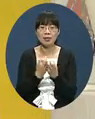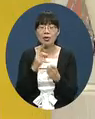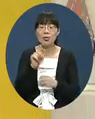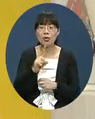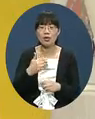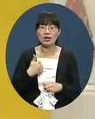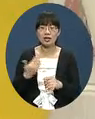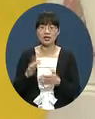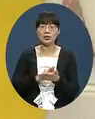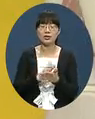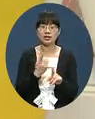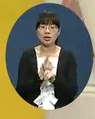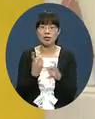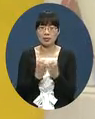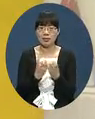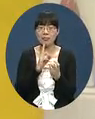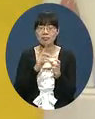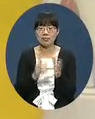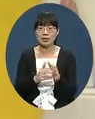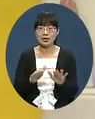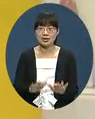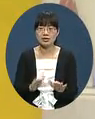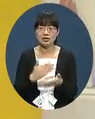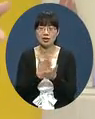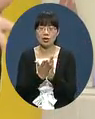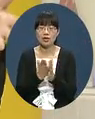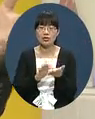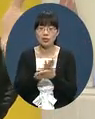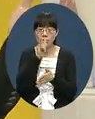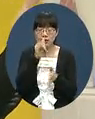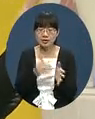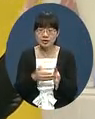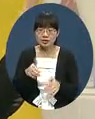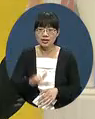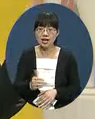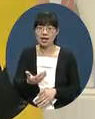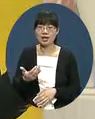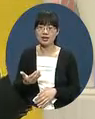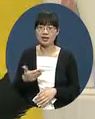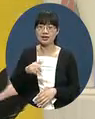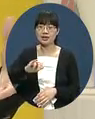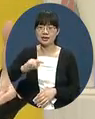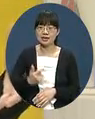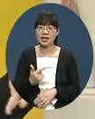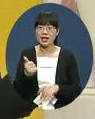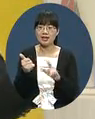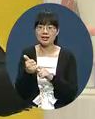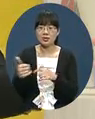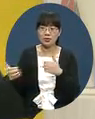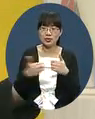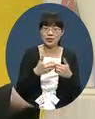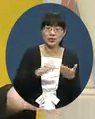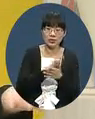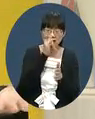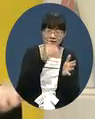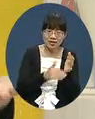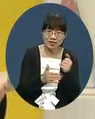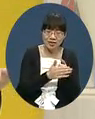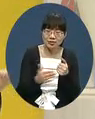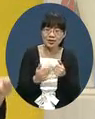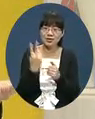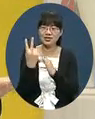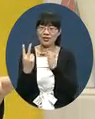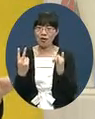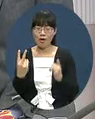제가 놀이치료하는 장면들인데요. 거기서 보면 아이들이 여러 가지 놀이를 했는데 아까 막 지사니까 공격적인 놀이를 확 하니까 두 분께서